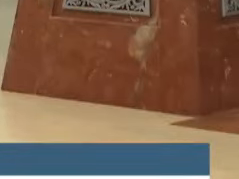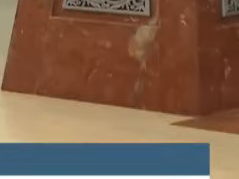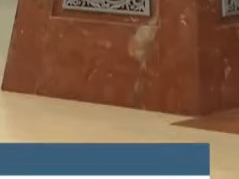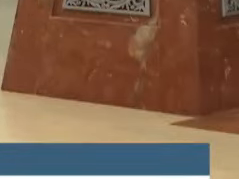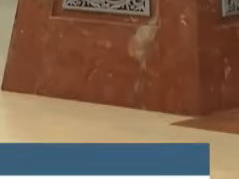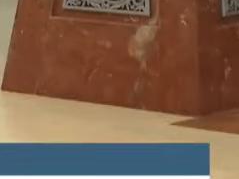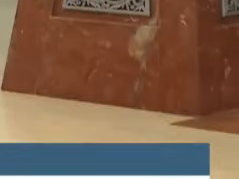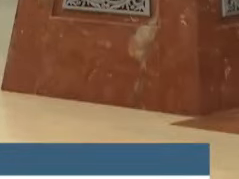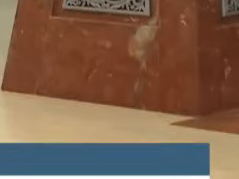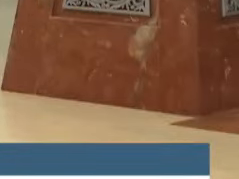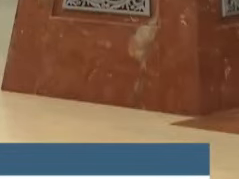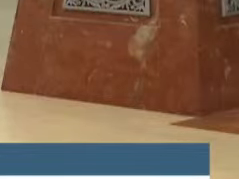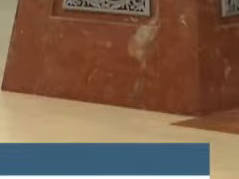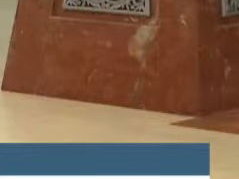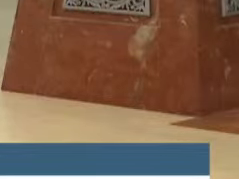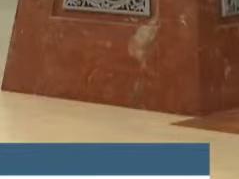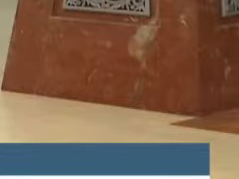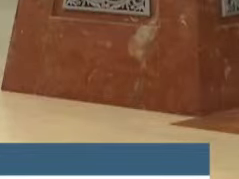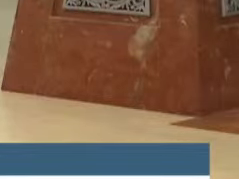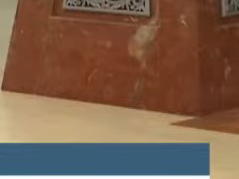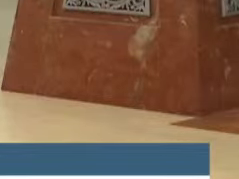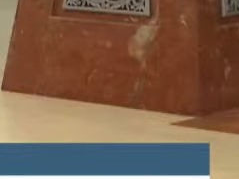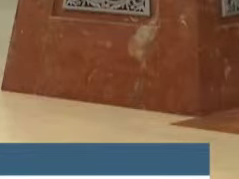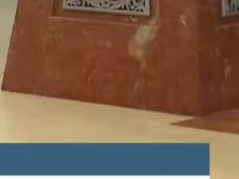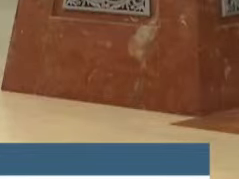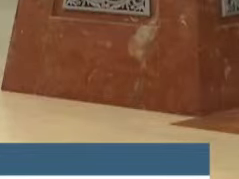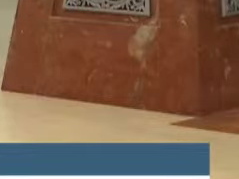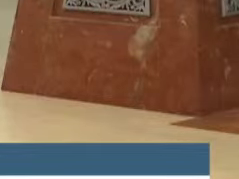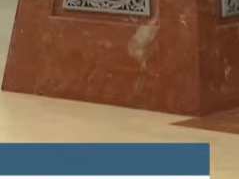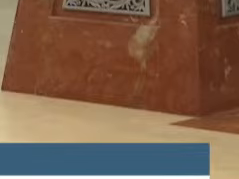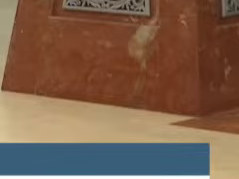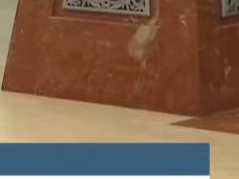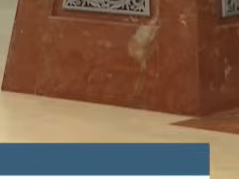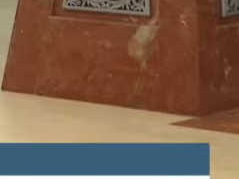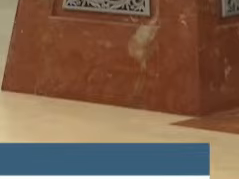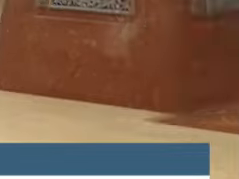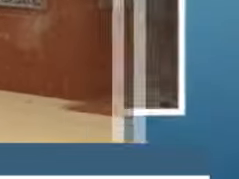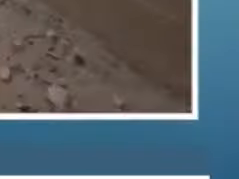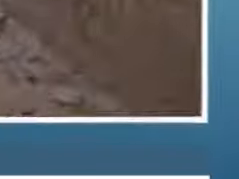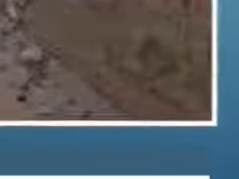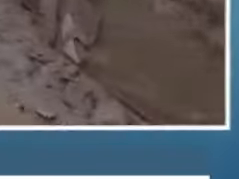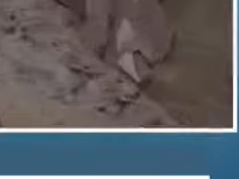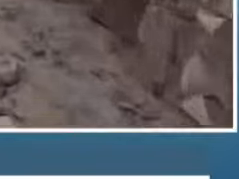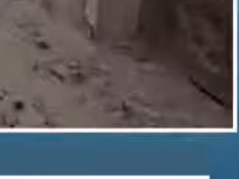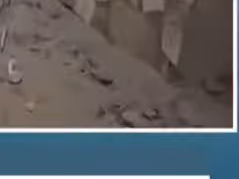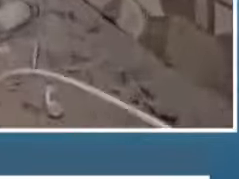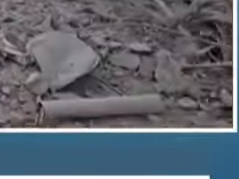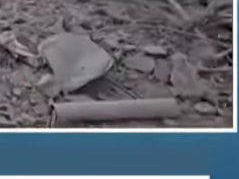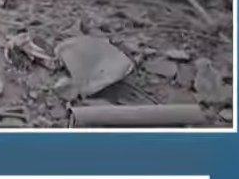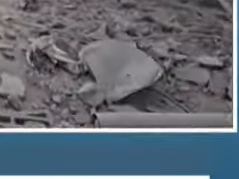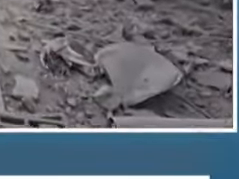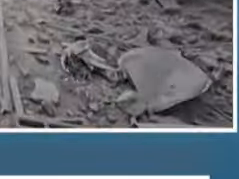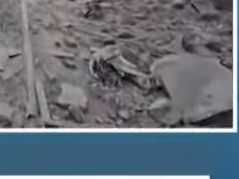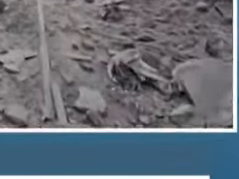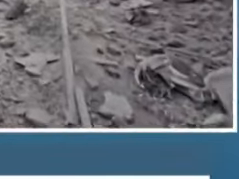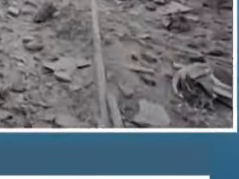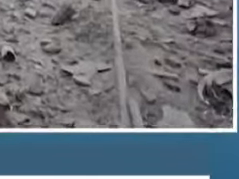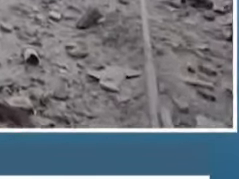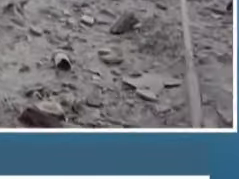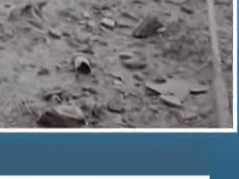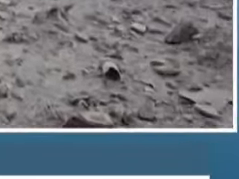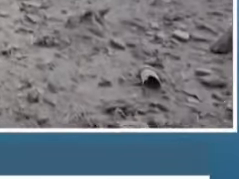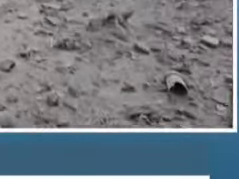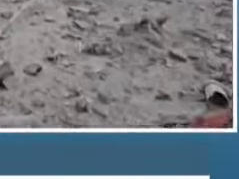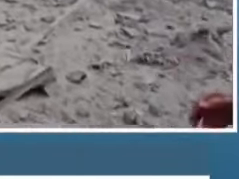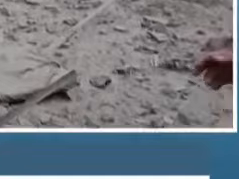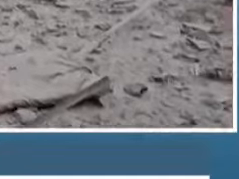Beliau turut merakamkan ucapan penghargaan terima kasih kepada negara sahabat yang terus memberi ruang mendengar pandangan Malaysia dalam